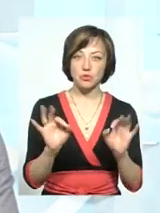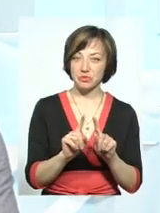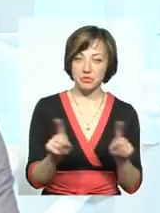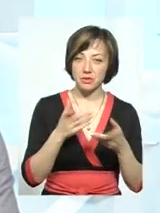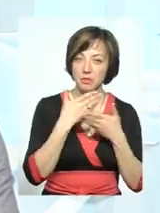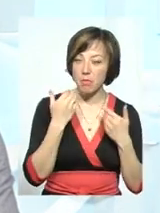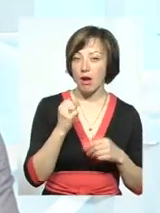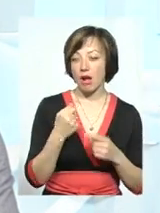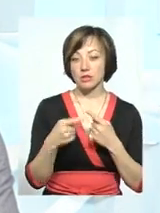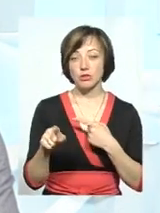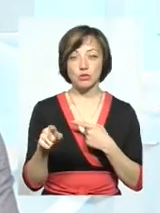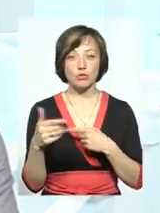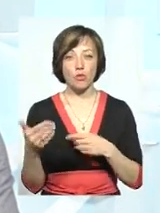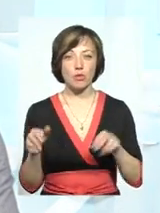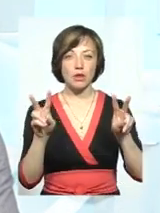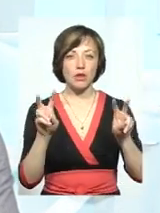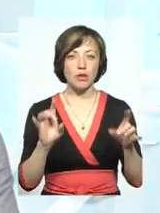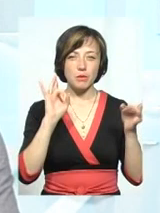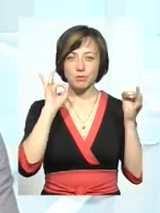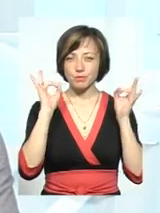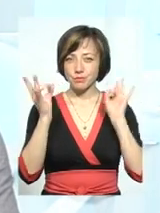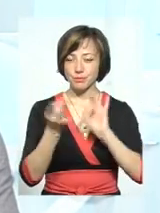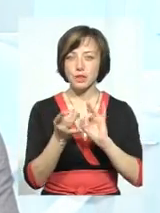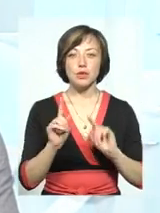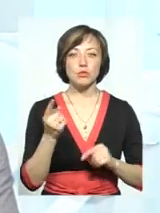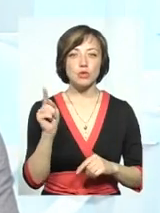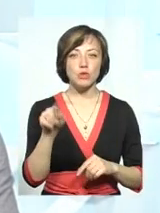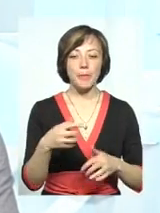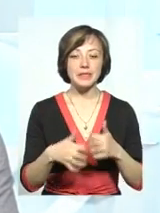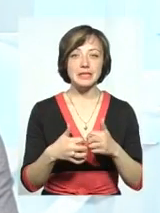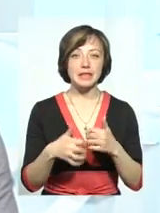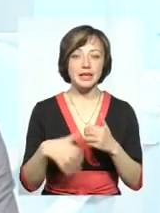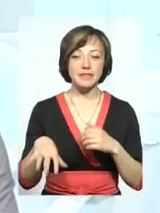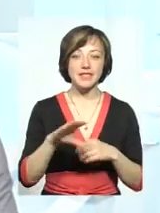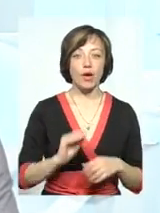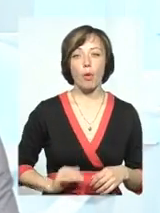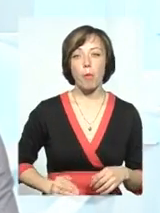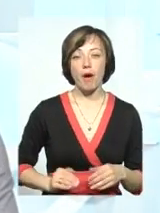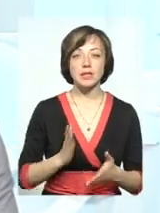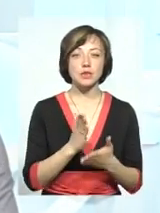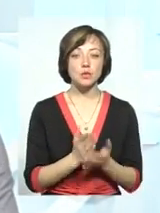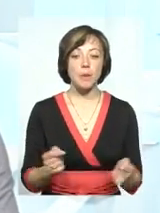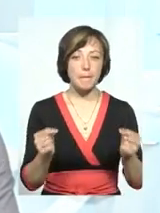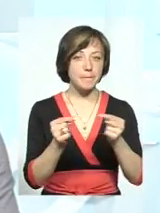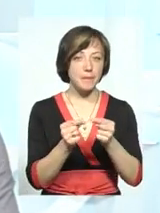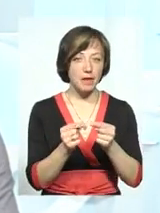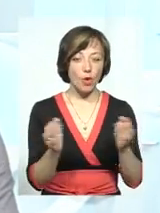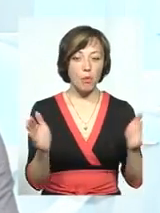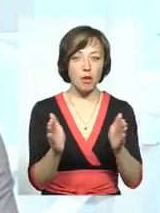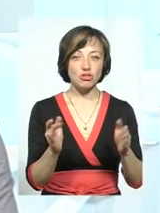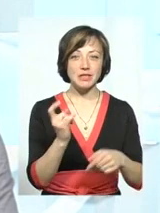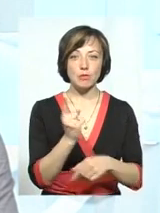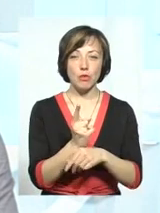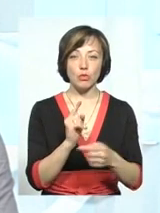але з іншого боку, тема набула величезного резонансу, тому що там серед тих всіх компаній існує певне обмеження і заборона.